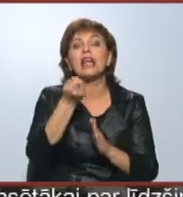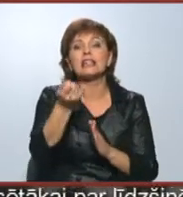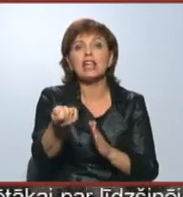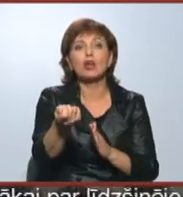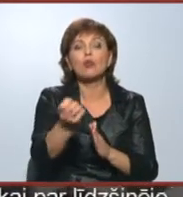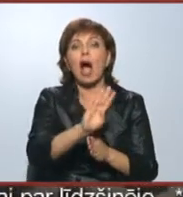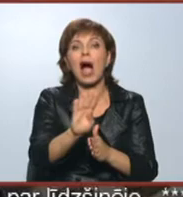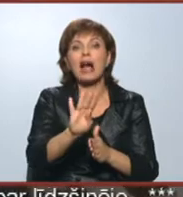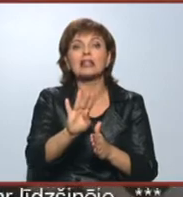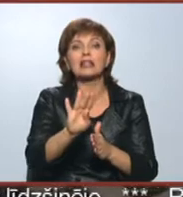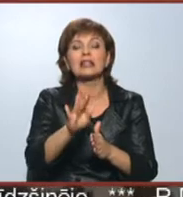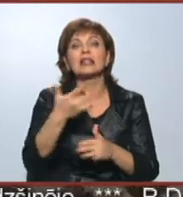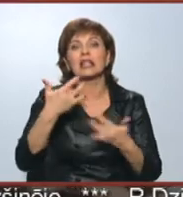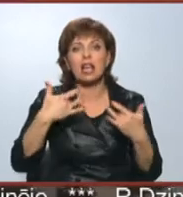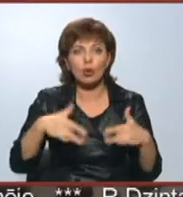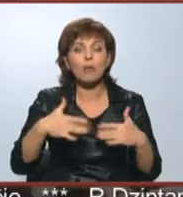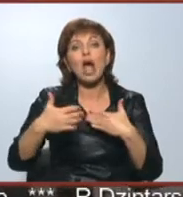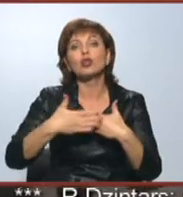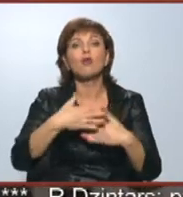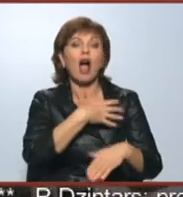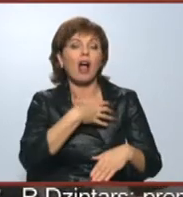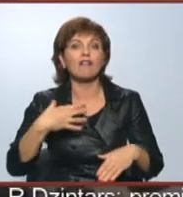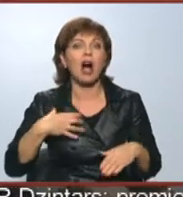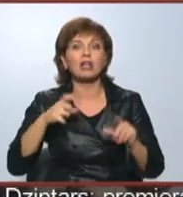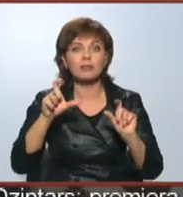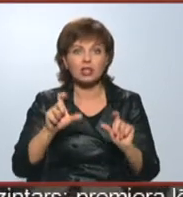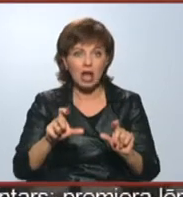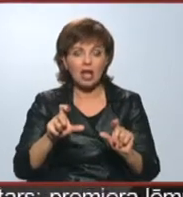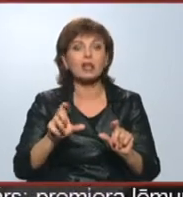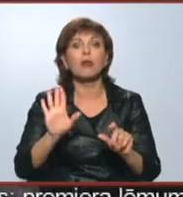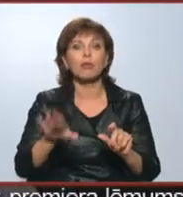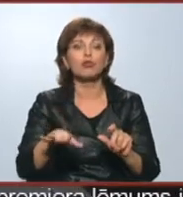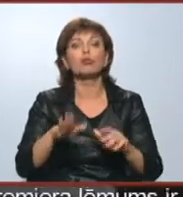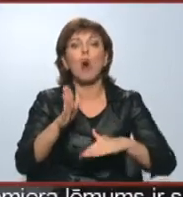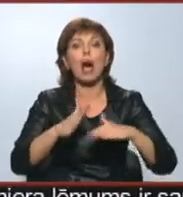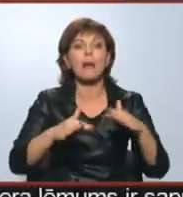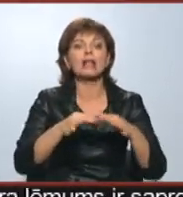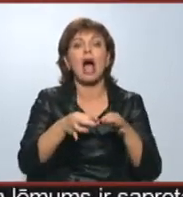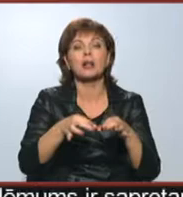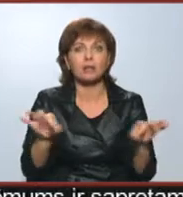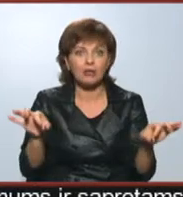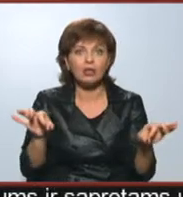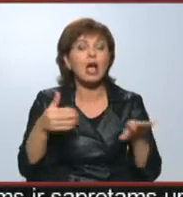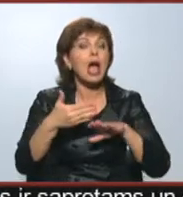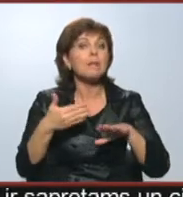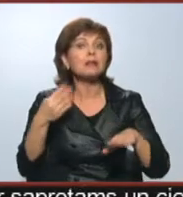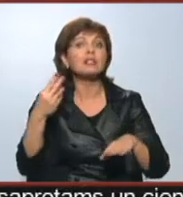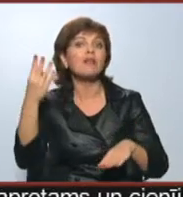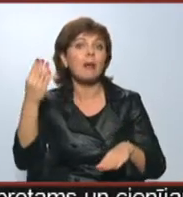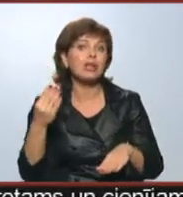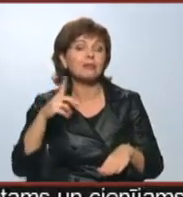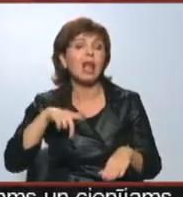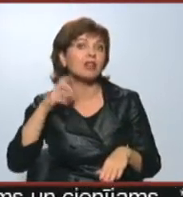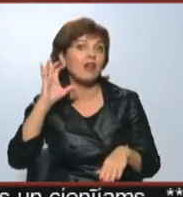un visdrīzāk tuvākajā valdības sēdē arī tikšu no amata atbrīvots. Pirms divām dienām Latvijas